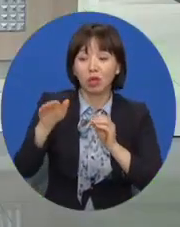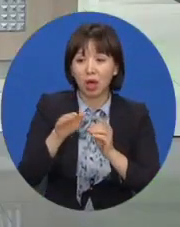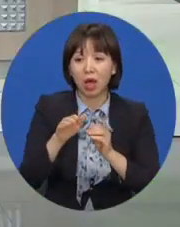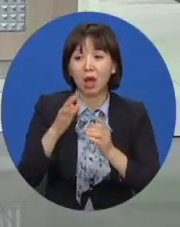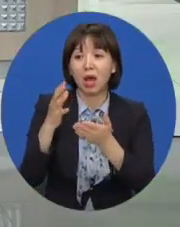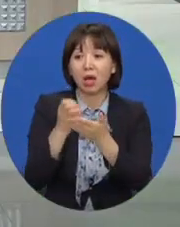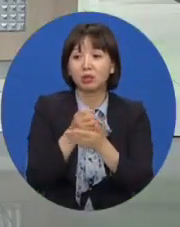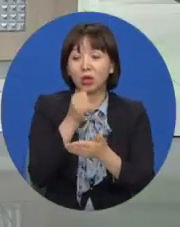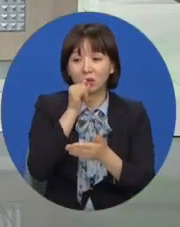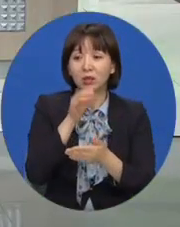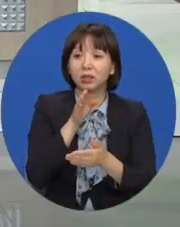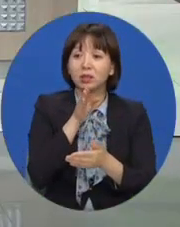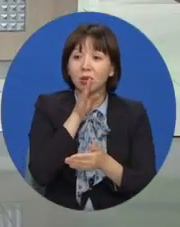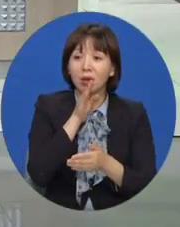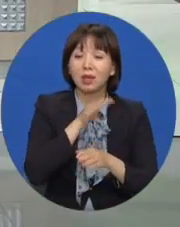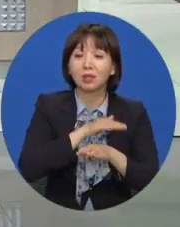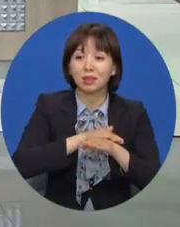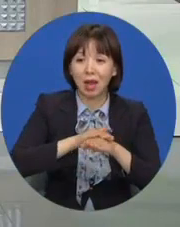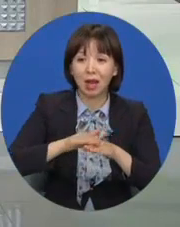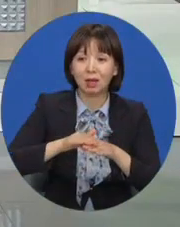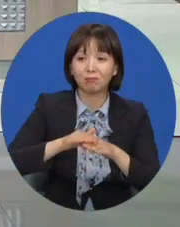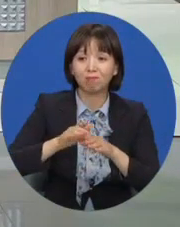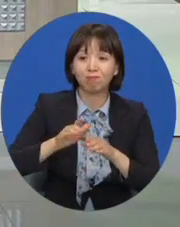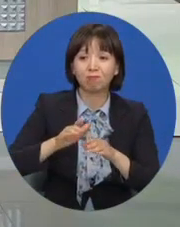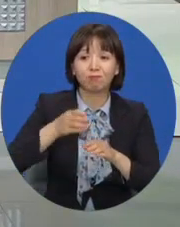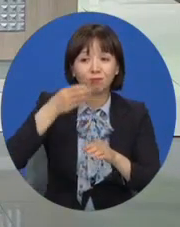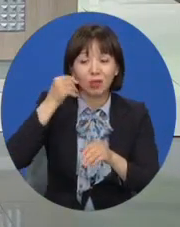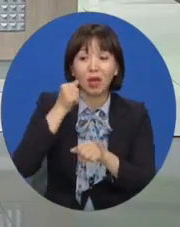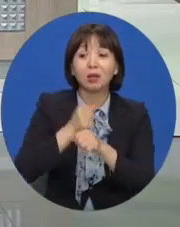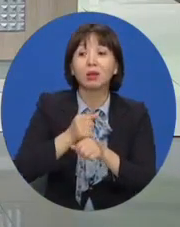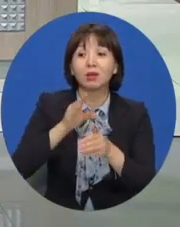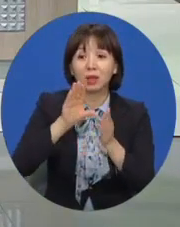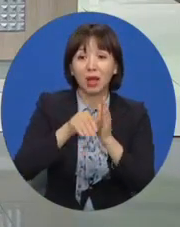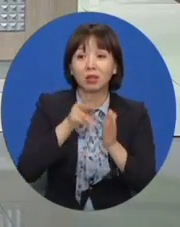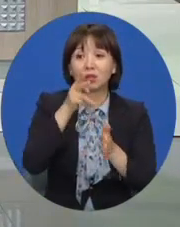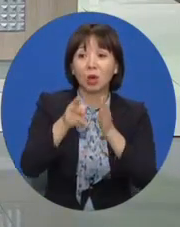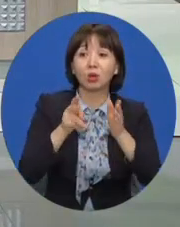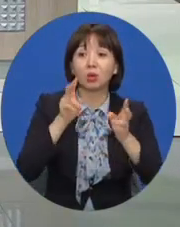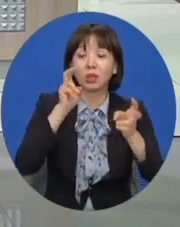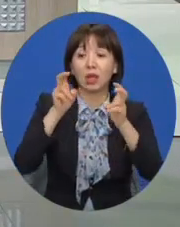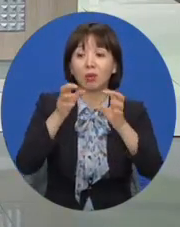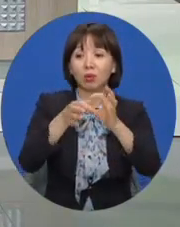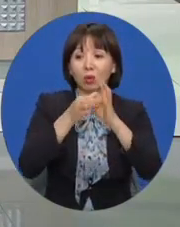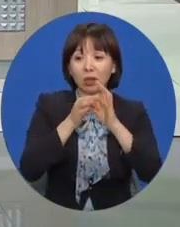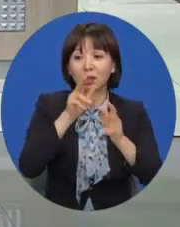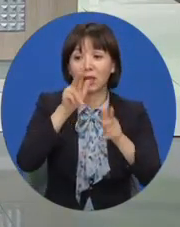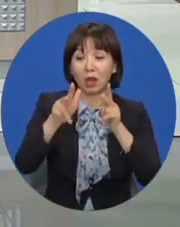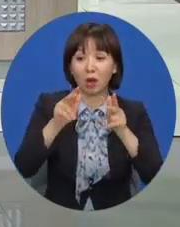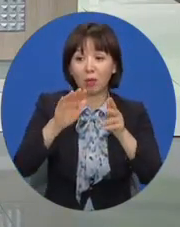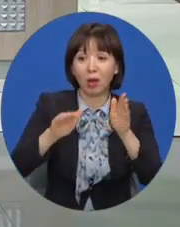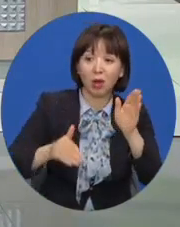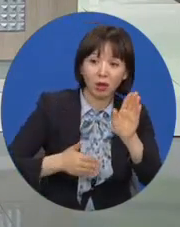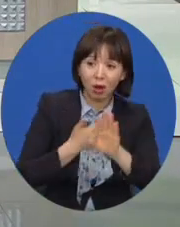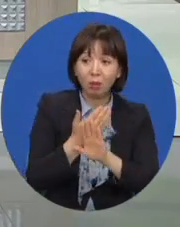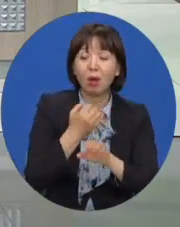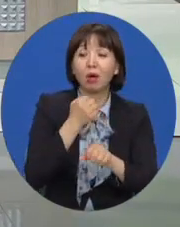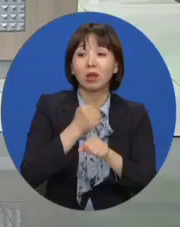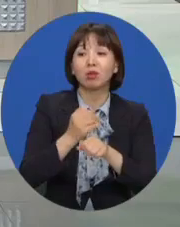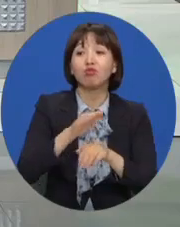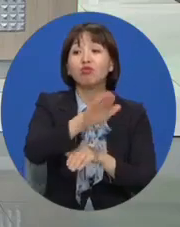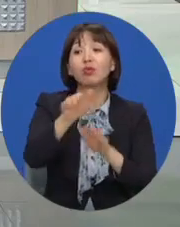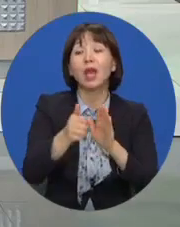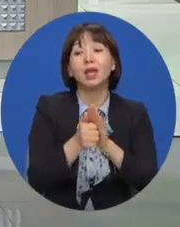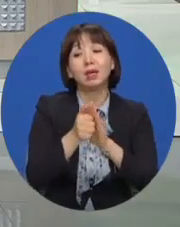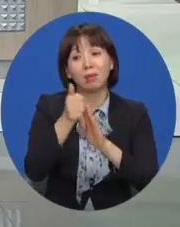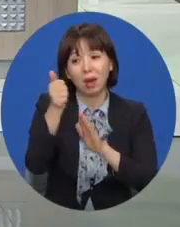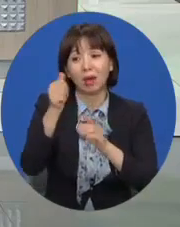우리의 정말 잘 나가던 시절, 철도 산업을 통해서 우리 산업혁명 시대를 이끌었던 우리들의 그런 희망,